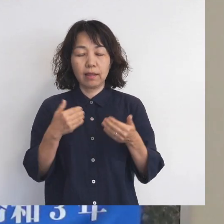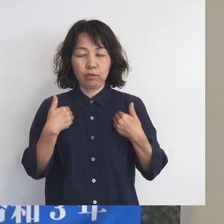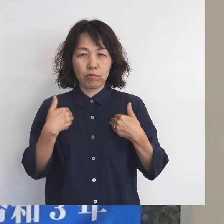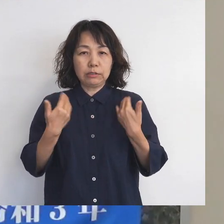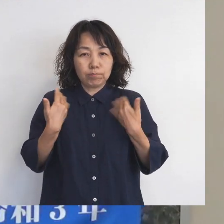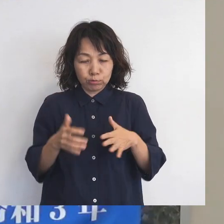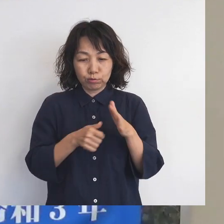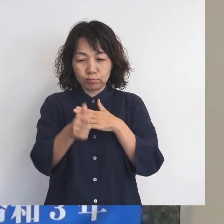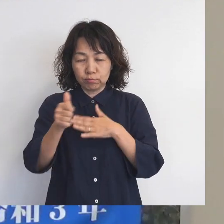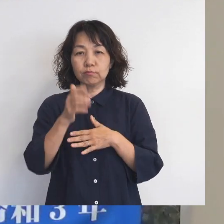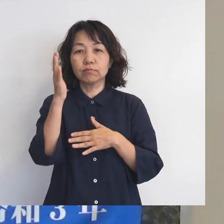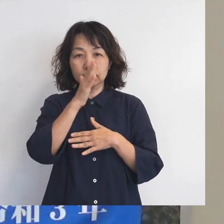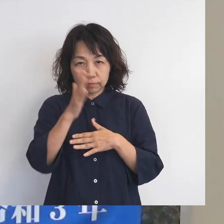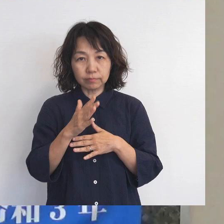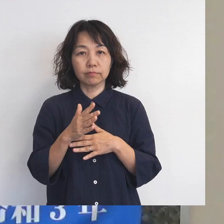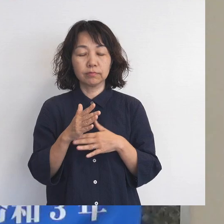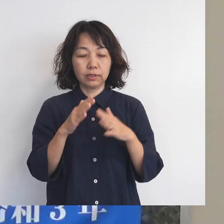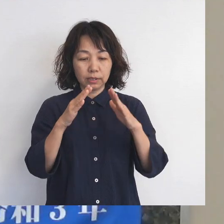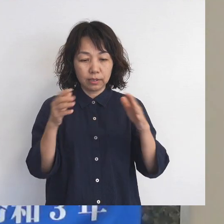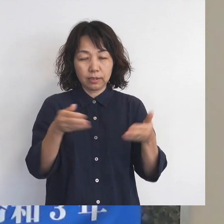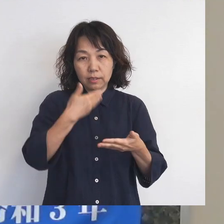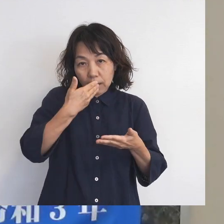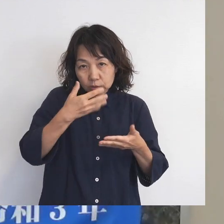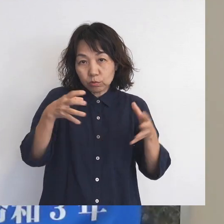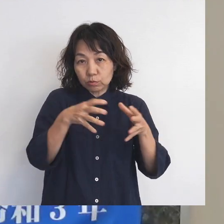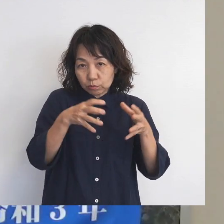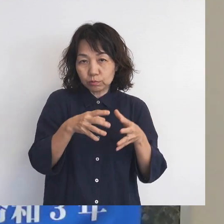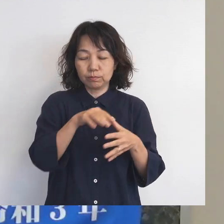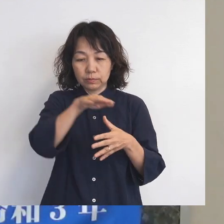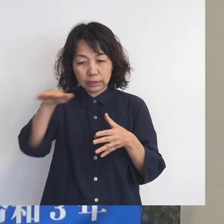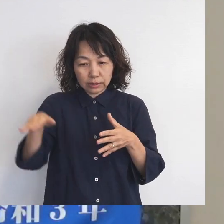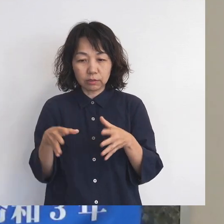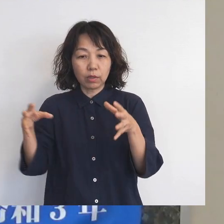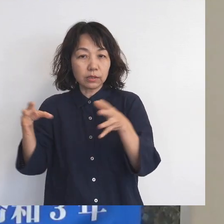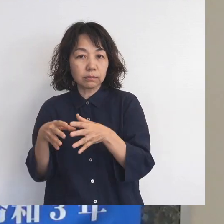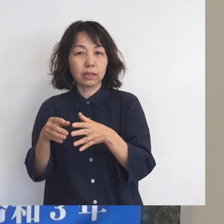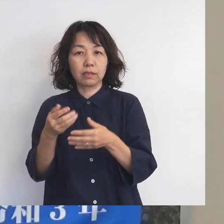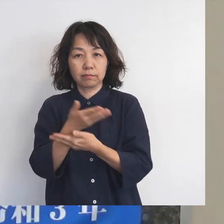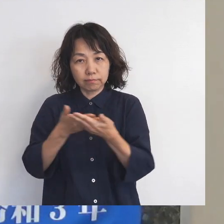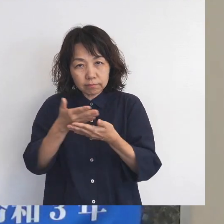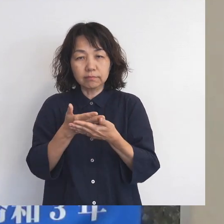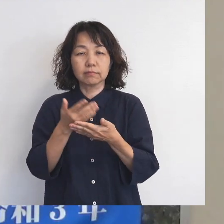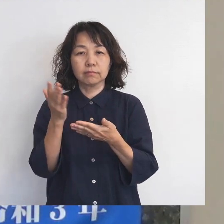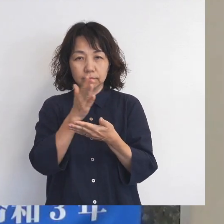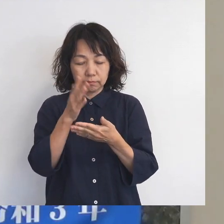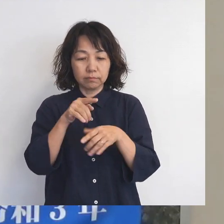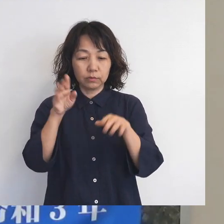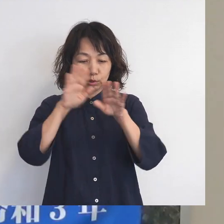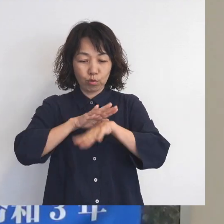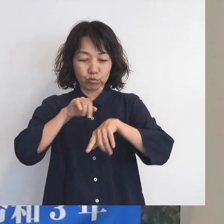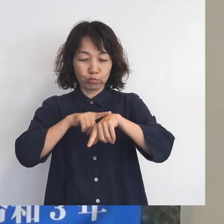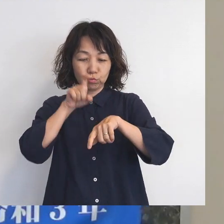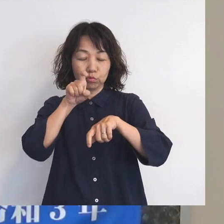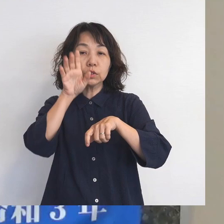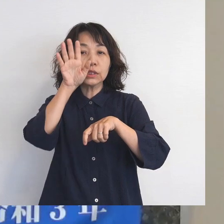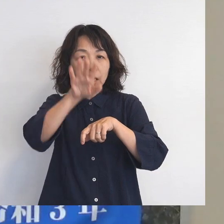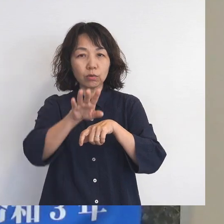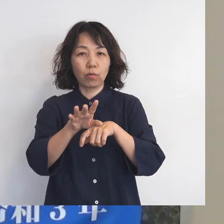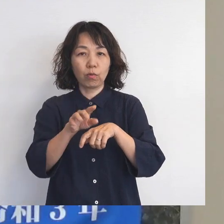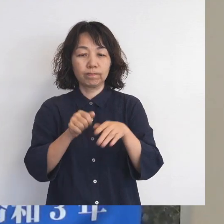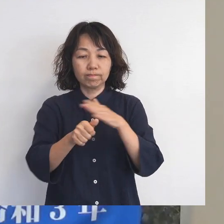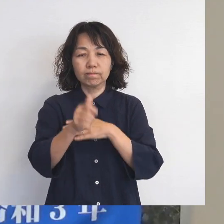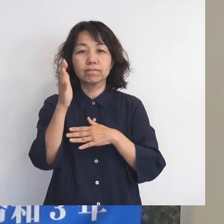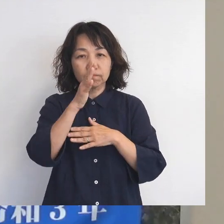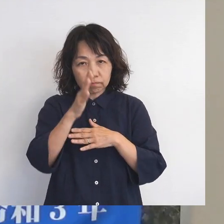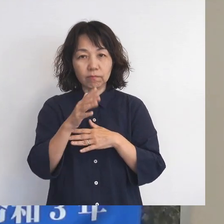ともに、会食、会合や夜10時以降の外出を控えていただくなど、具体的な行動